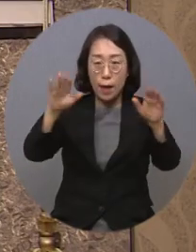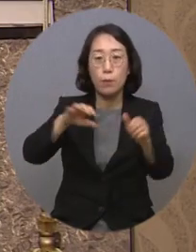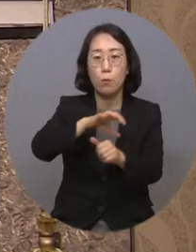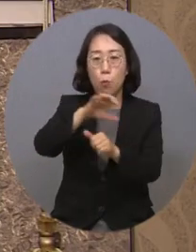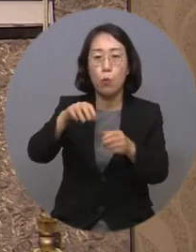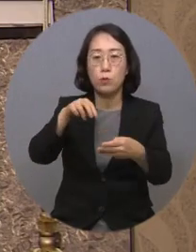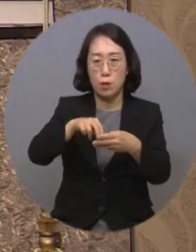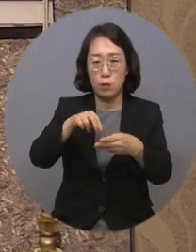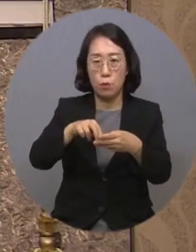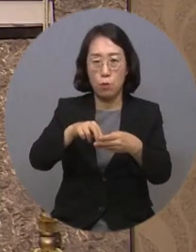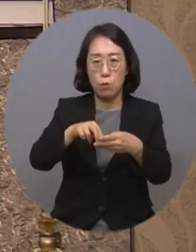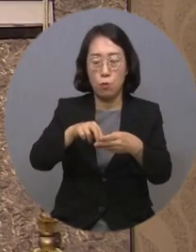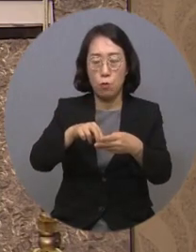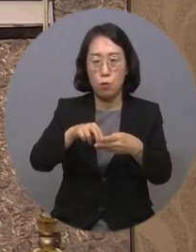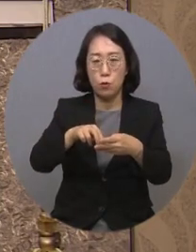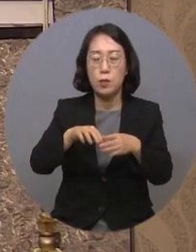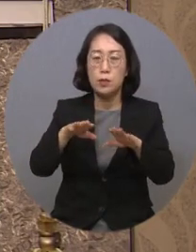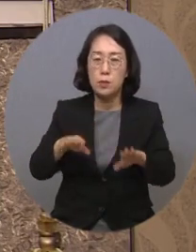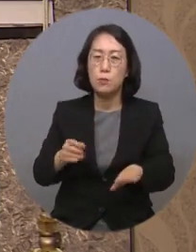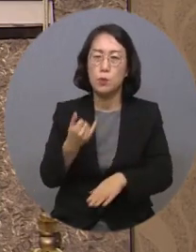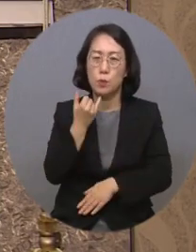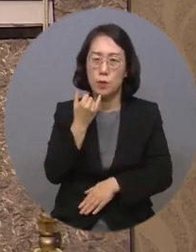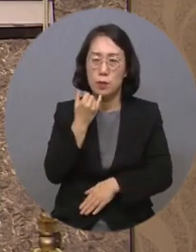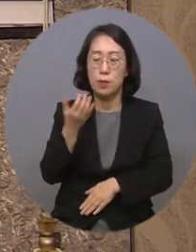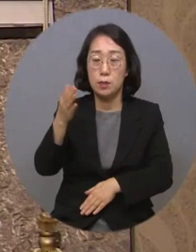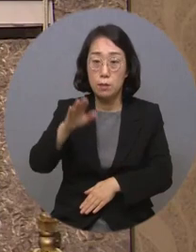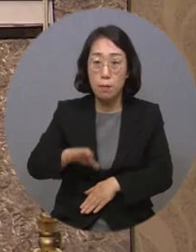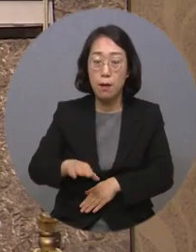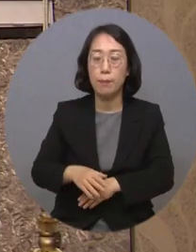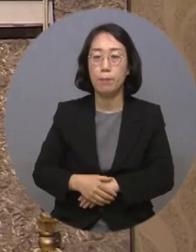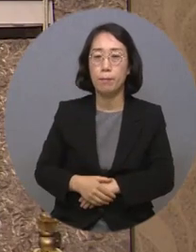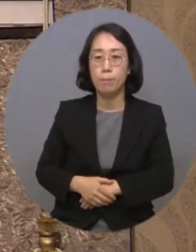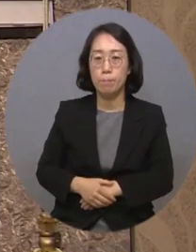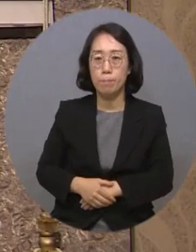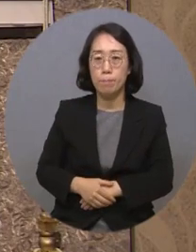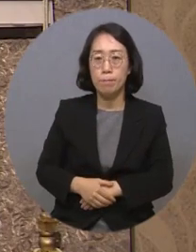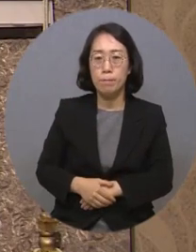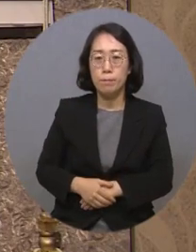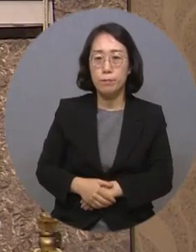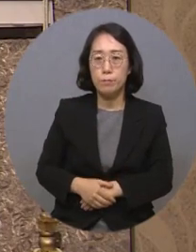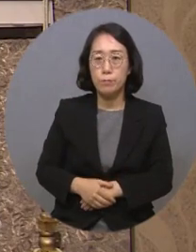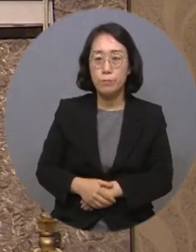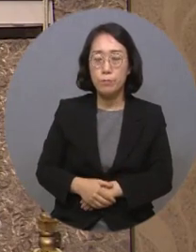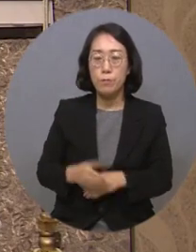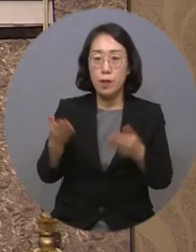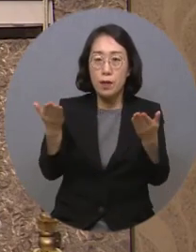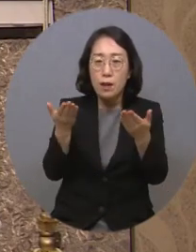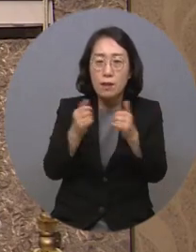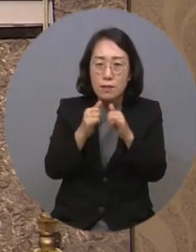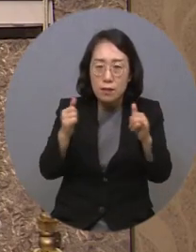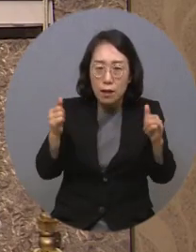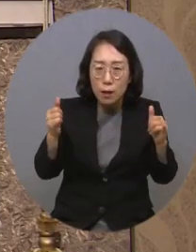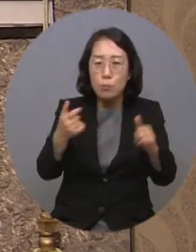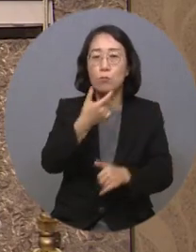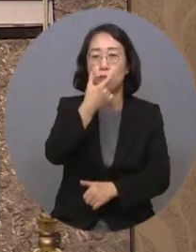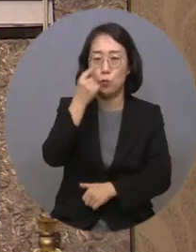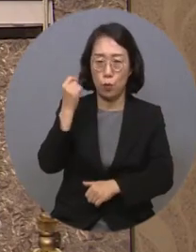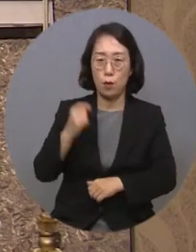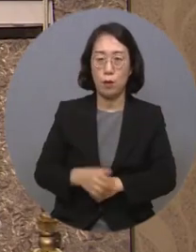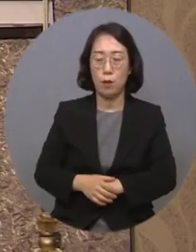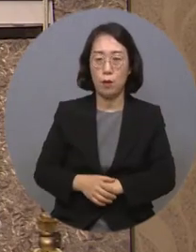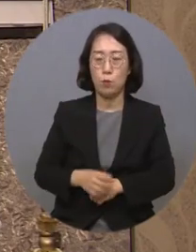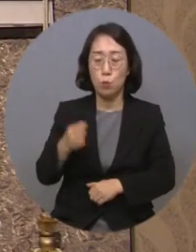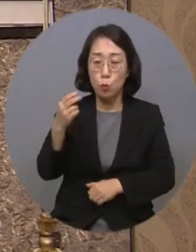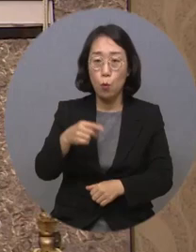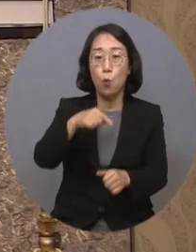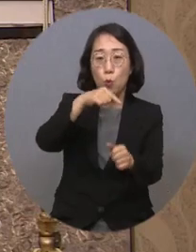게 지금은 조금 나아지고는 있습니다만은 그 직원이 열악하다 보니까 네. 뭐